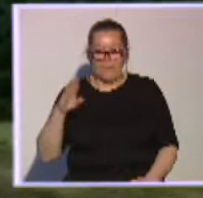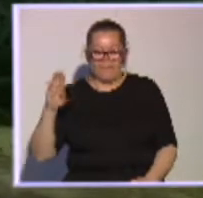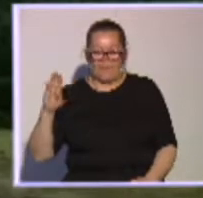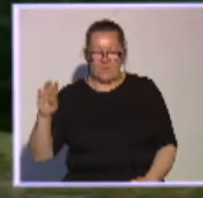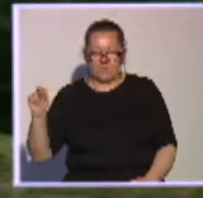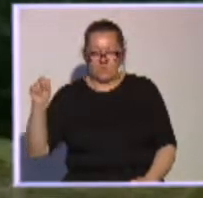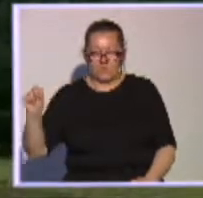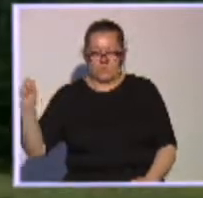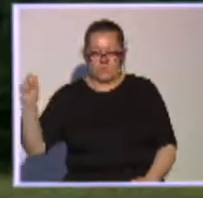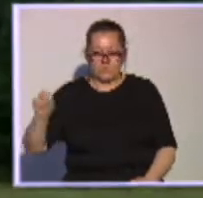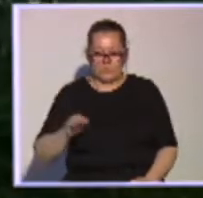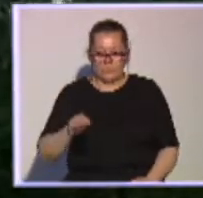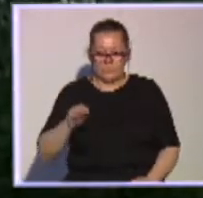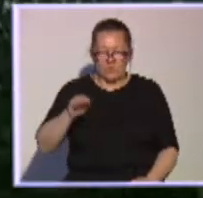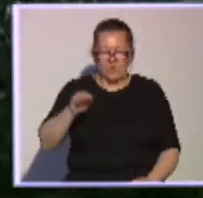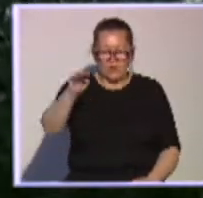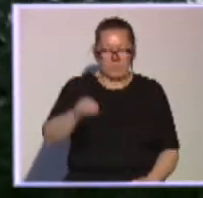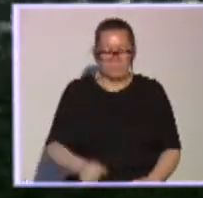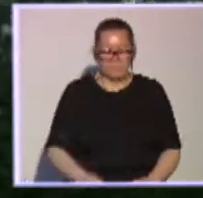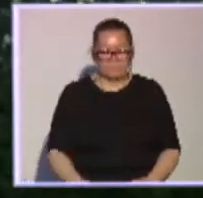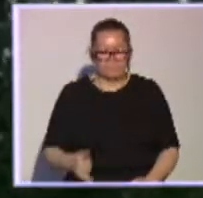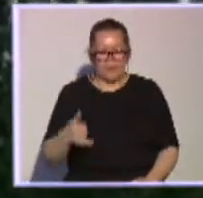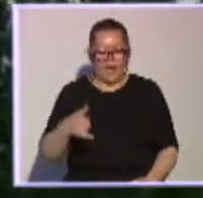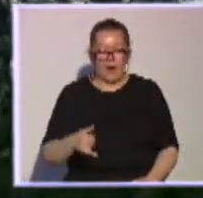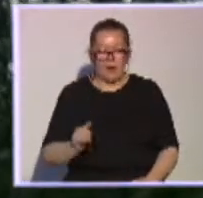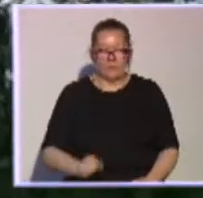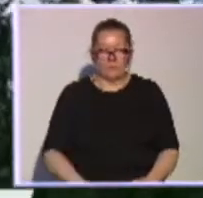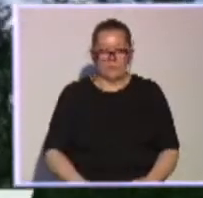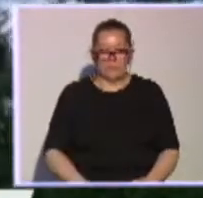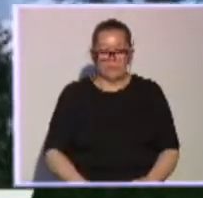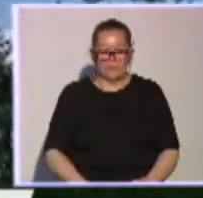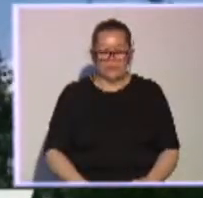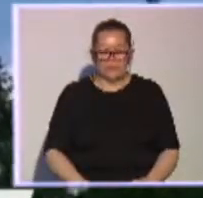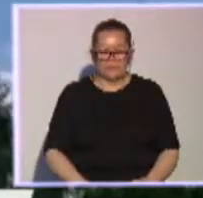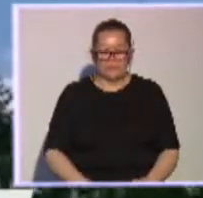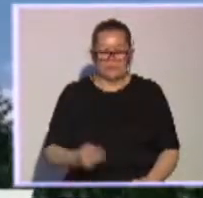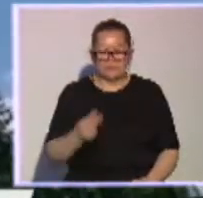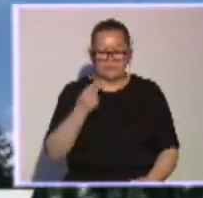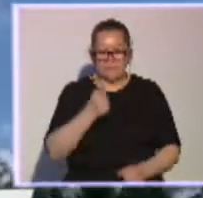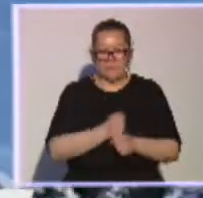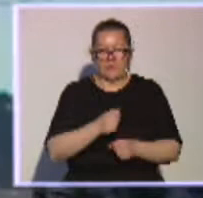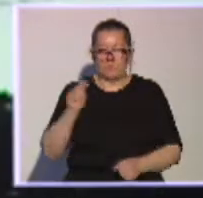1488 de trepte. Abia acolo se face accesul, iar de acum se poate și prin turnicheți.